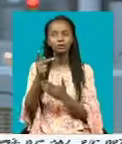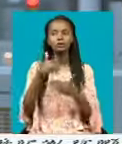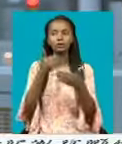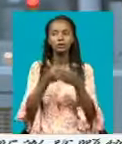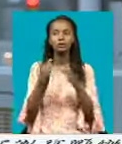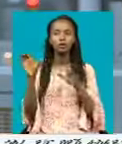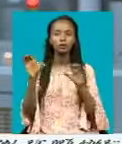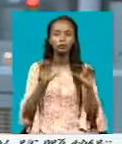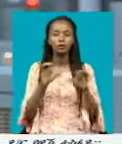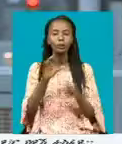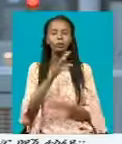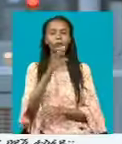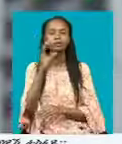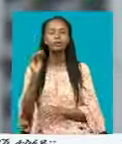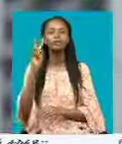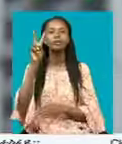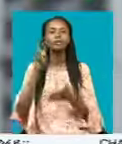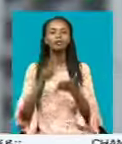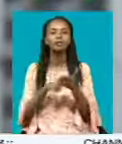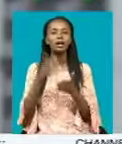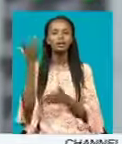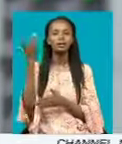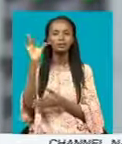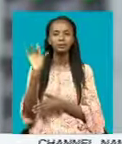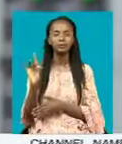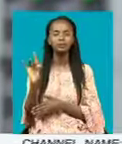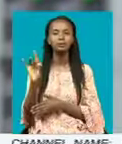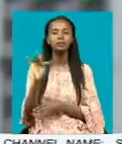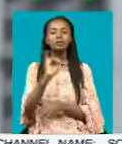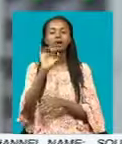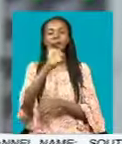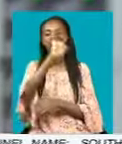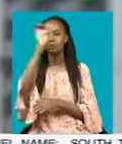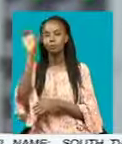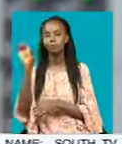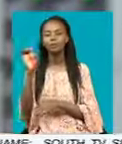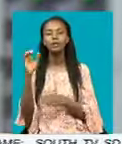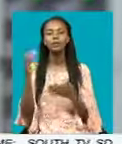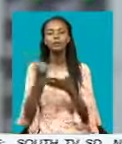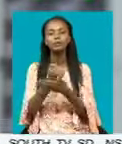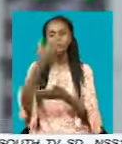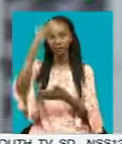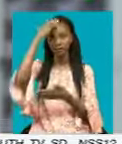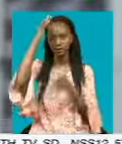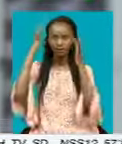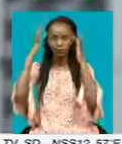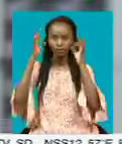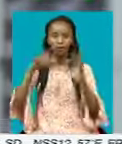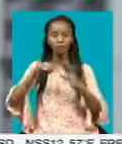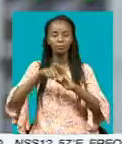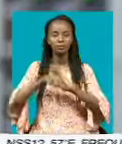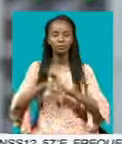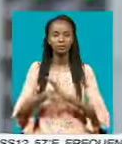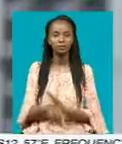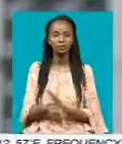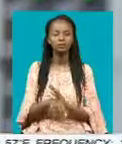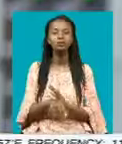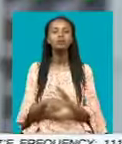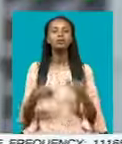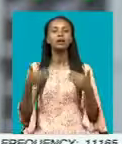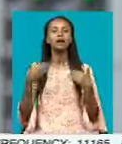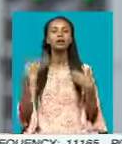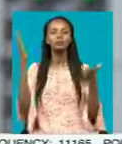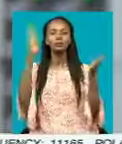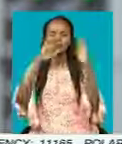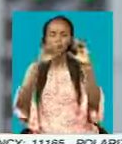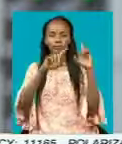ያደረገው እና ከ2018 እንደ አውሮፓውያን አቆጣጠር የተወሰደው የመንግስት ውሳኔ በጥልቀት ያለውን ችግር